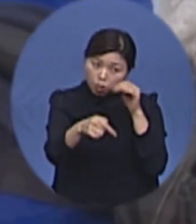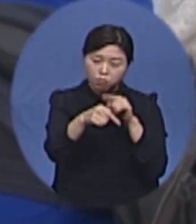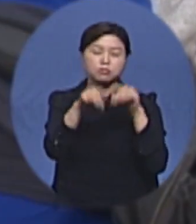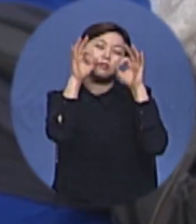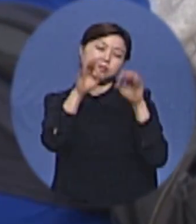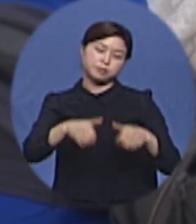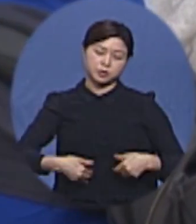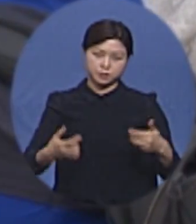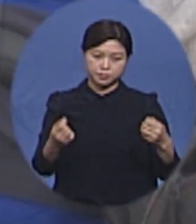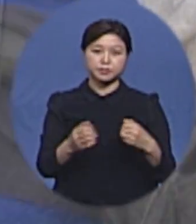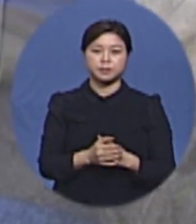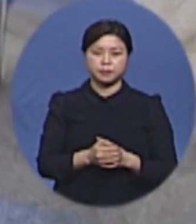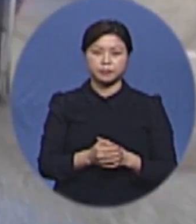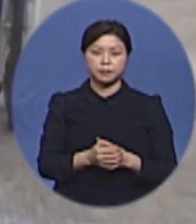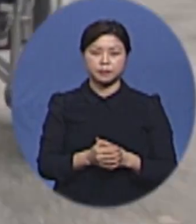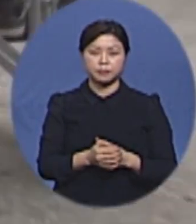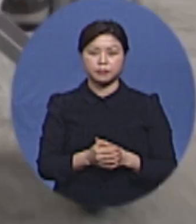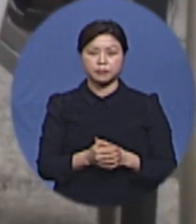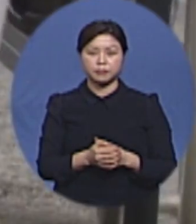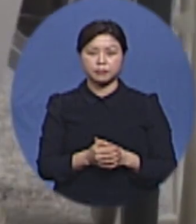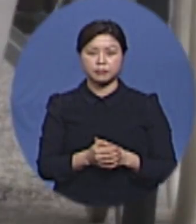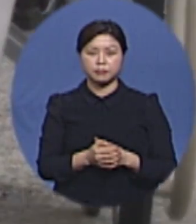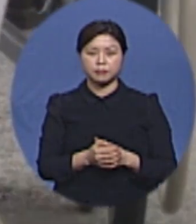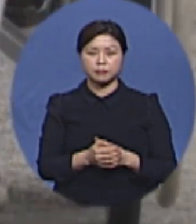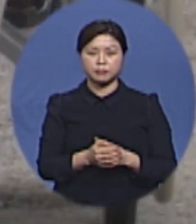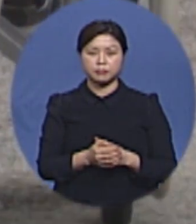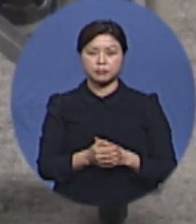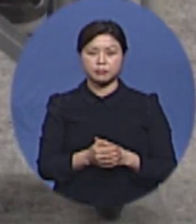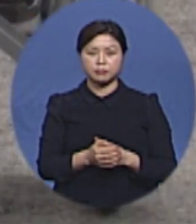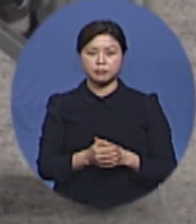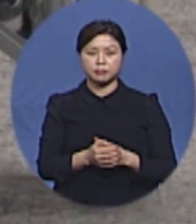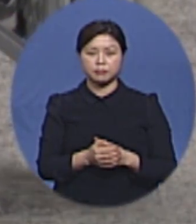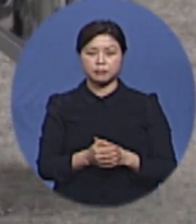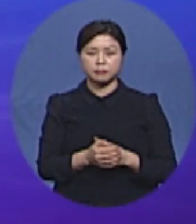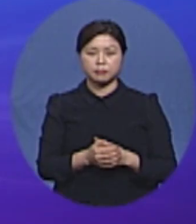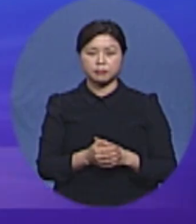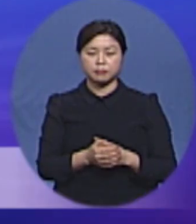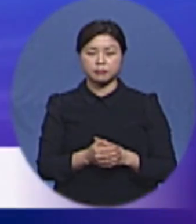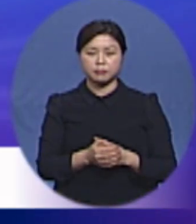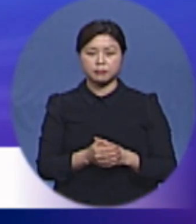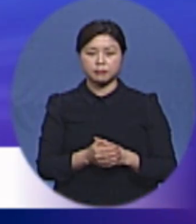시기입니다. 복지TV 뉴스 김영솔입니다.